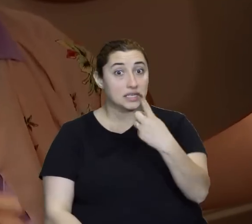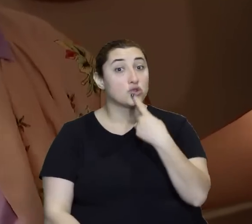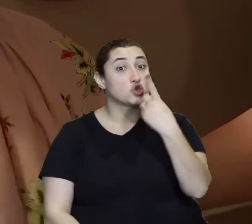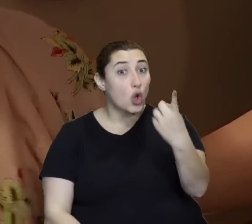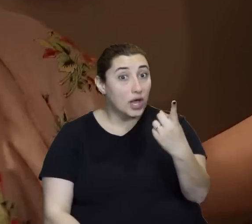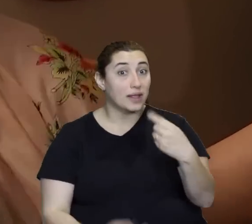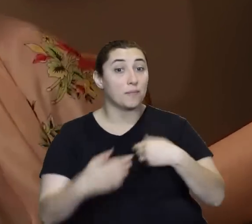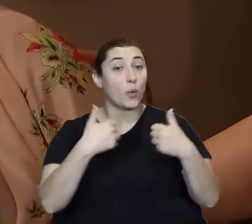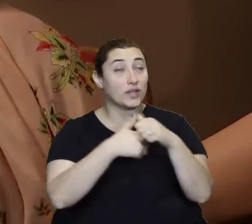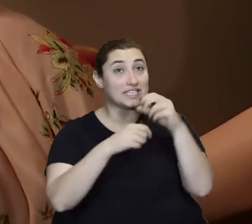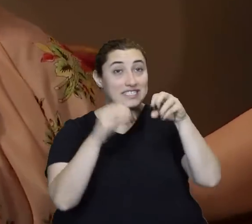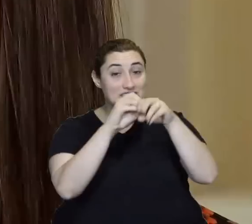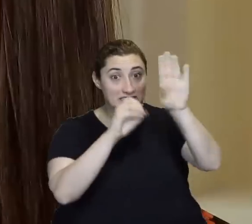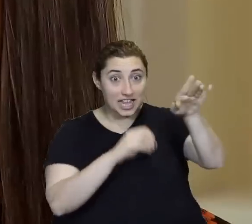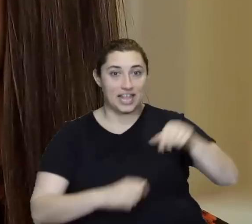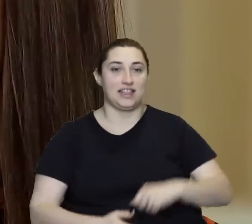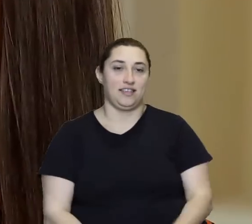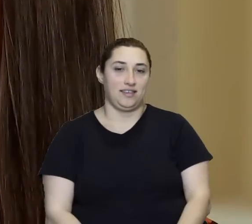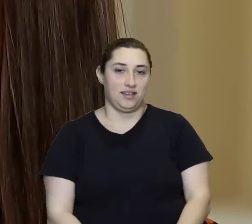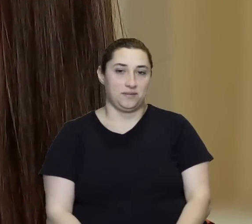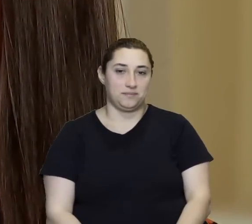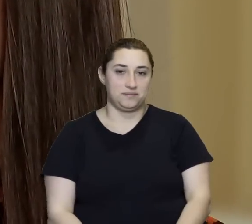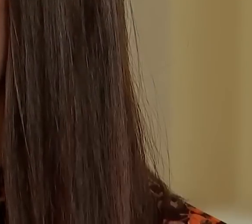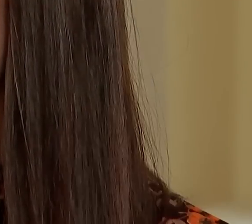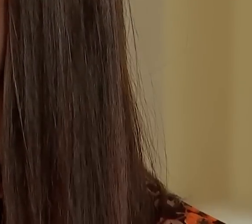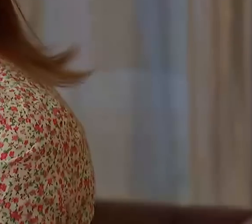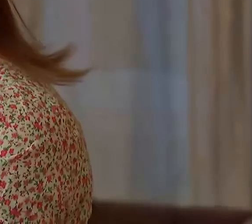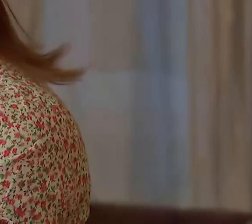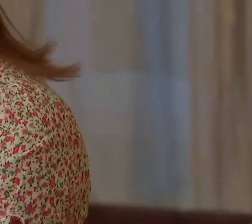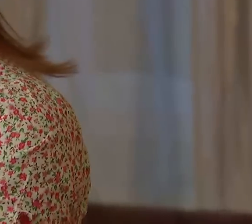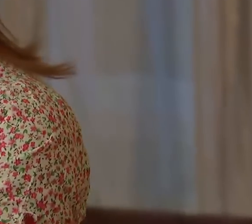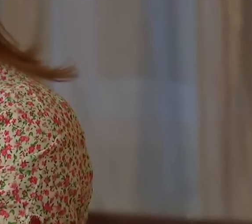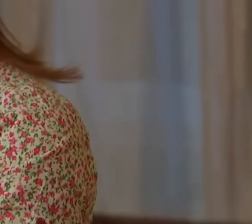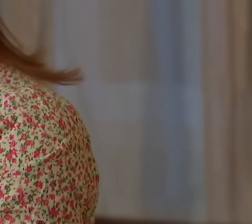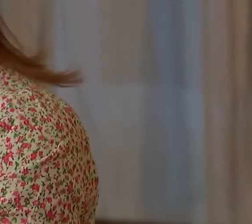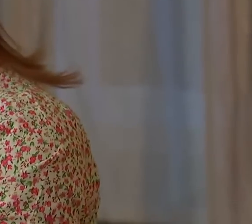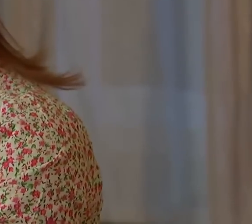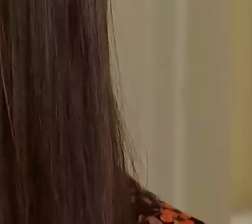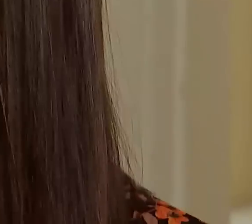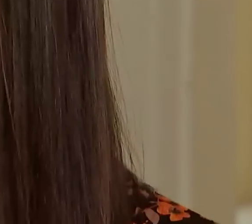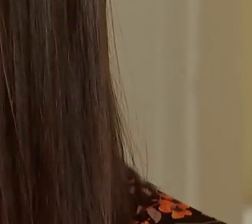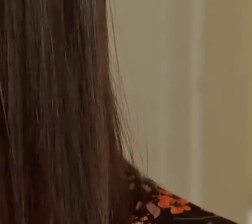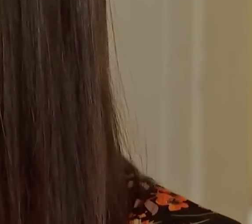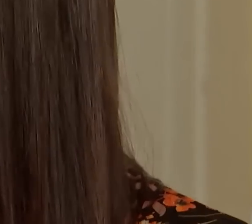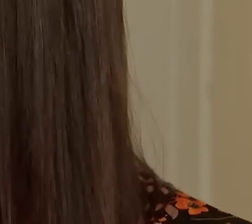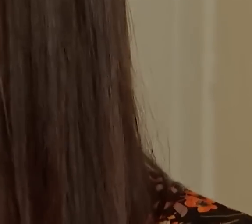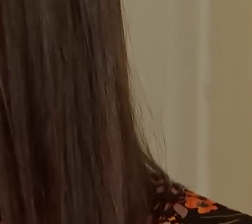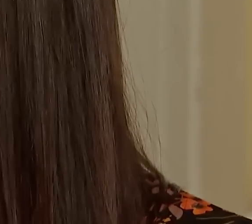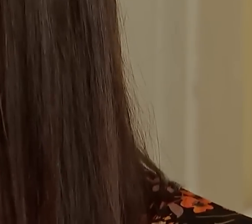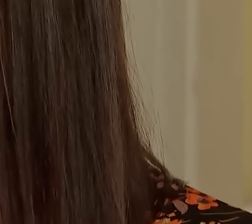sana söyledim. Kocası içeride. Melike Zehra'ya dönüp ne oluyor diye işaret etti. Zehra bilmem diye kaş